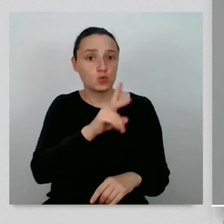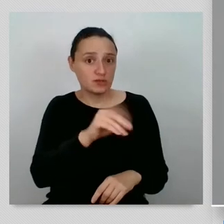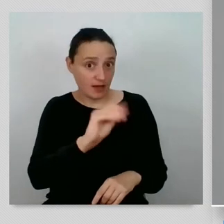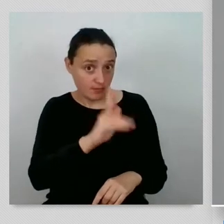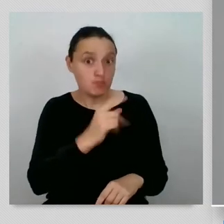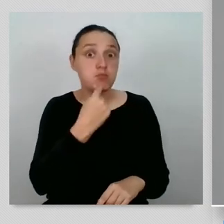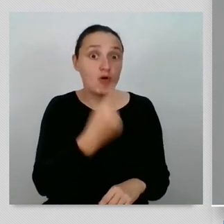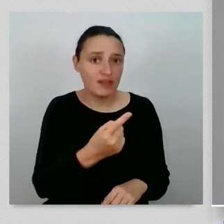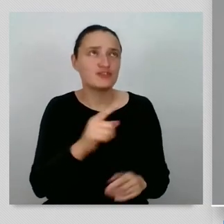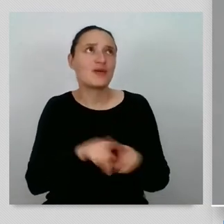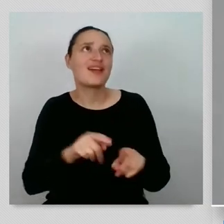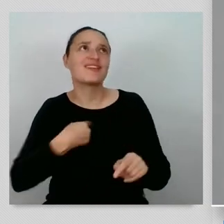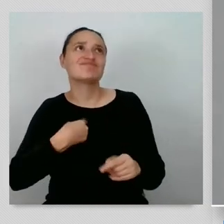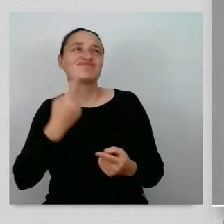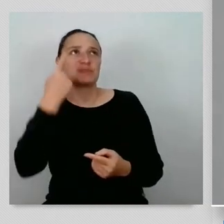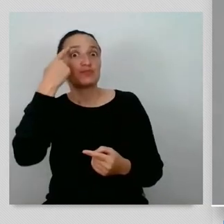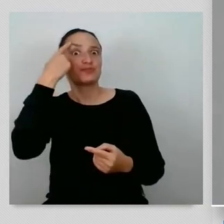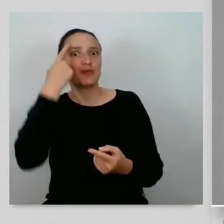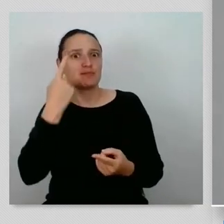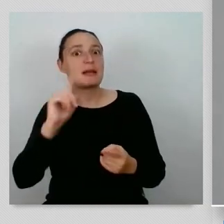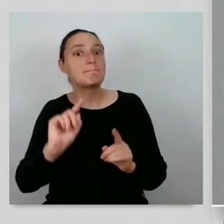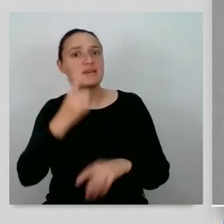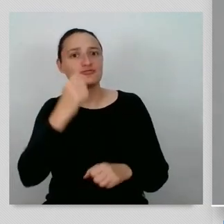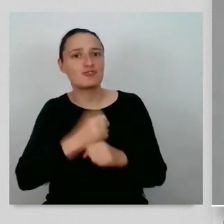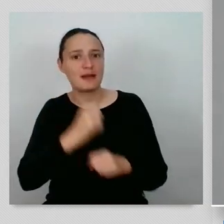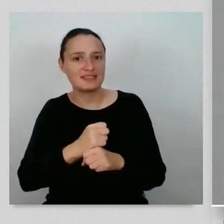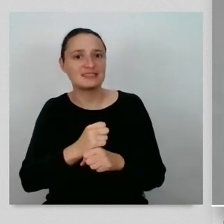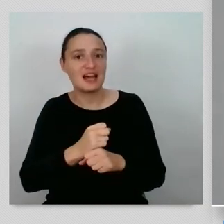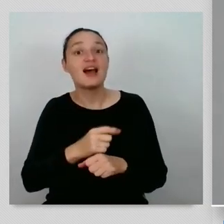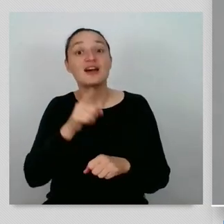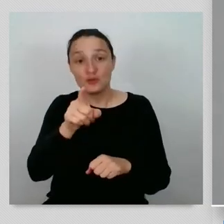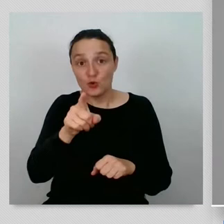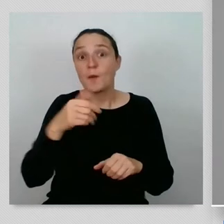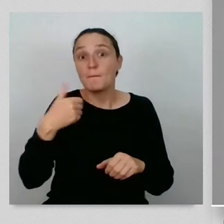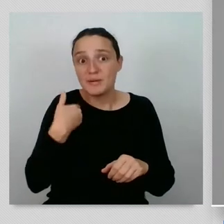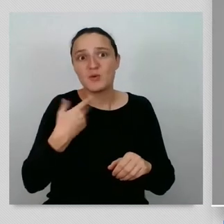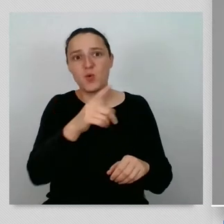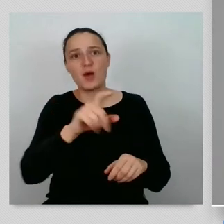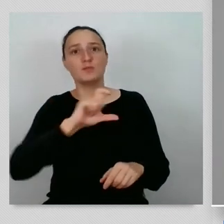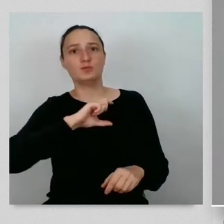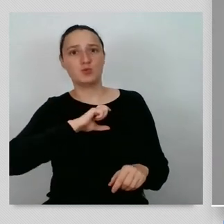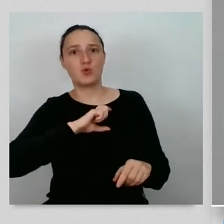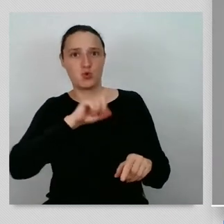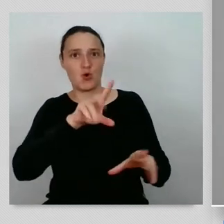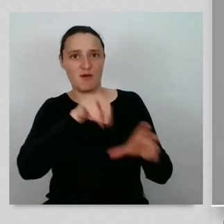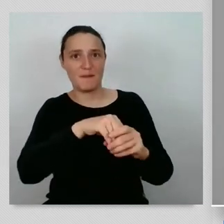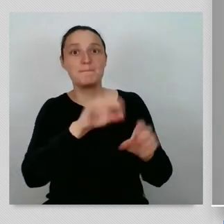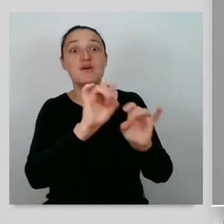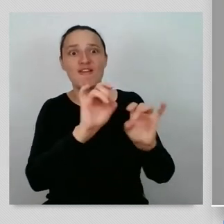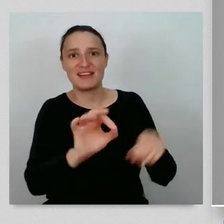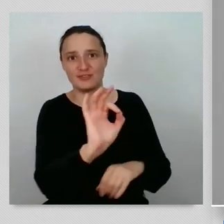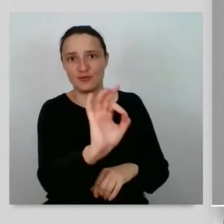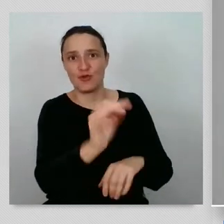zresztą swój czas i swoją pierwszą pracę po studiach w kancelarii u pana profesora,